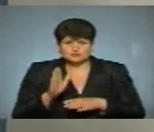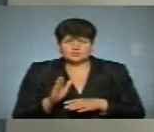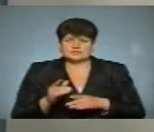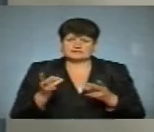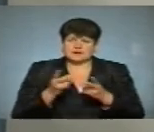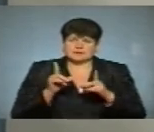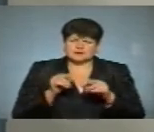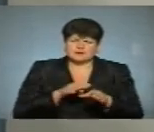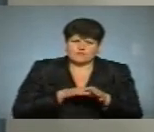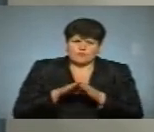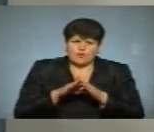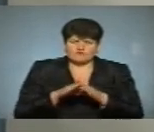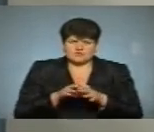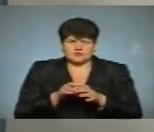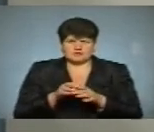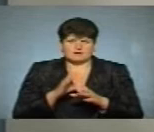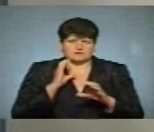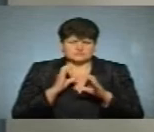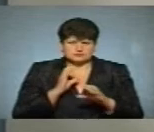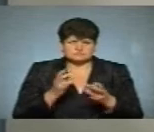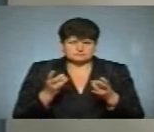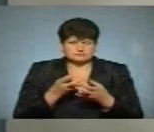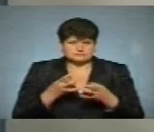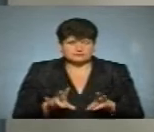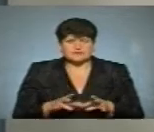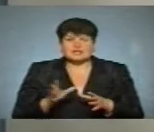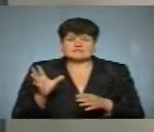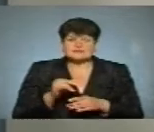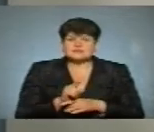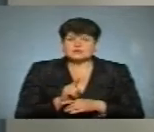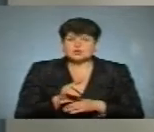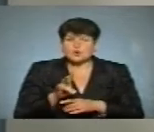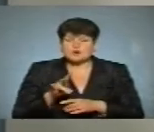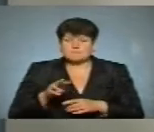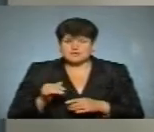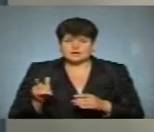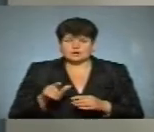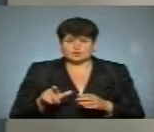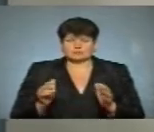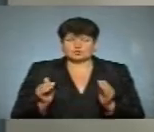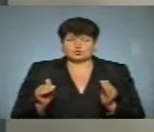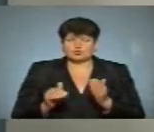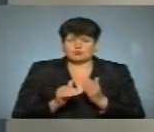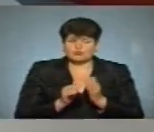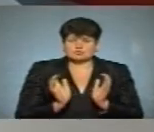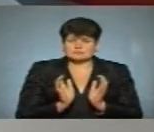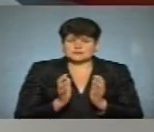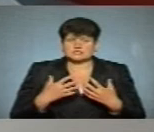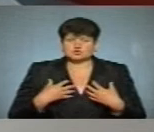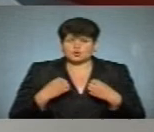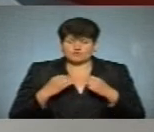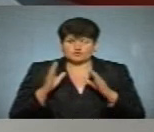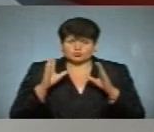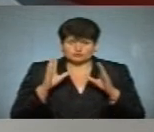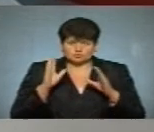їхати в переповнених маршрутках. І надіємося, що всі норми, які допоможуть людям зберегти своє здоров'я, будуть